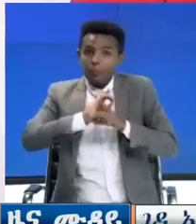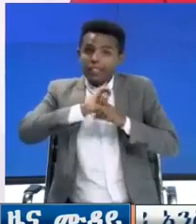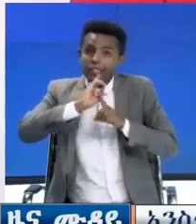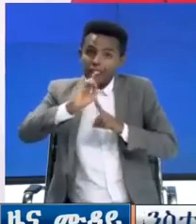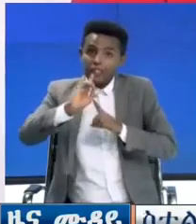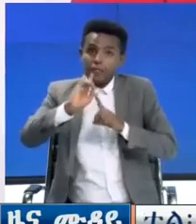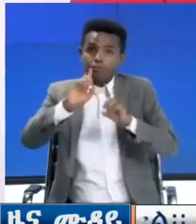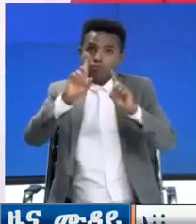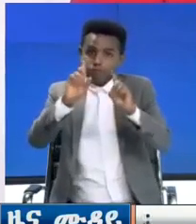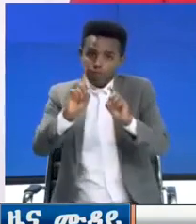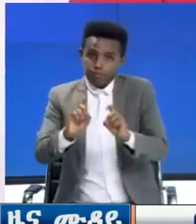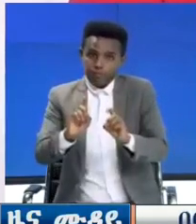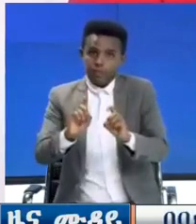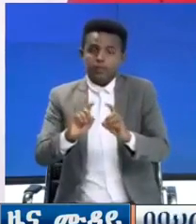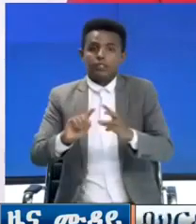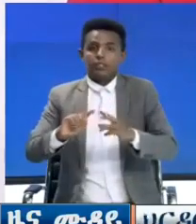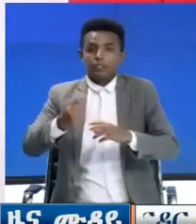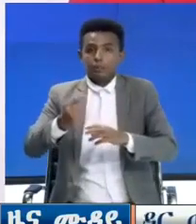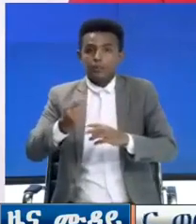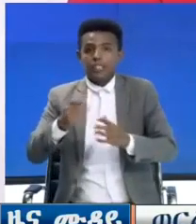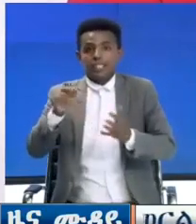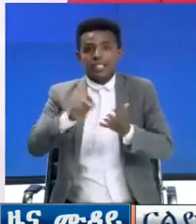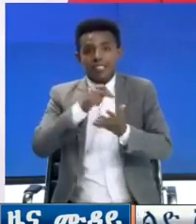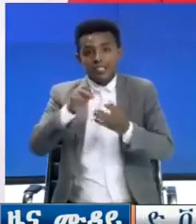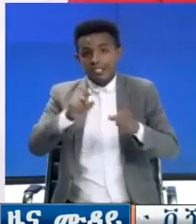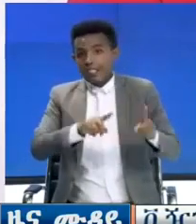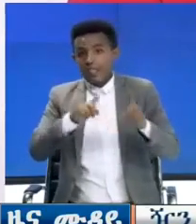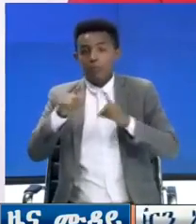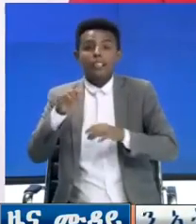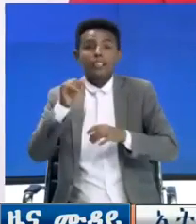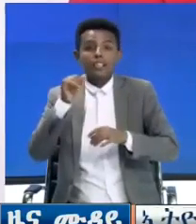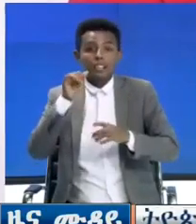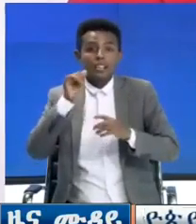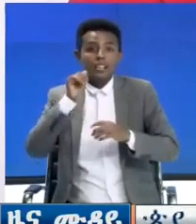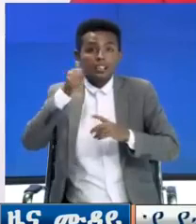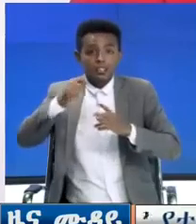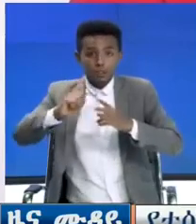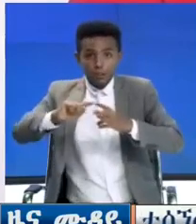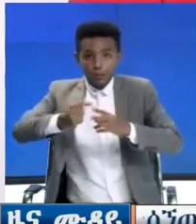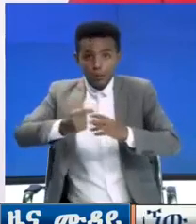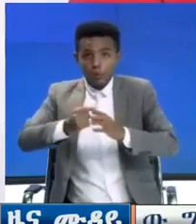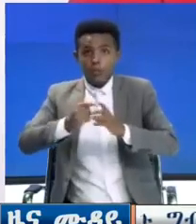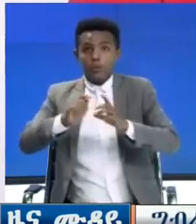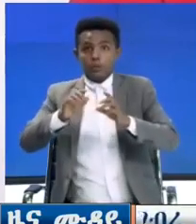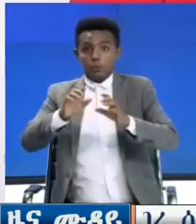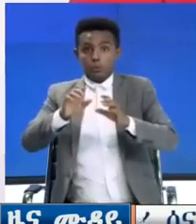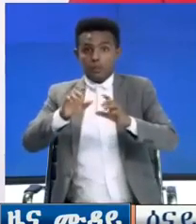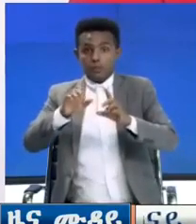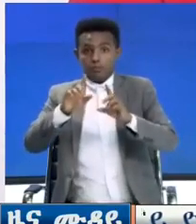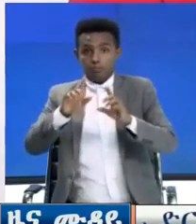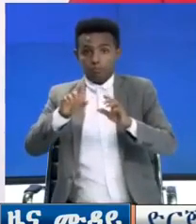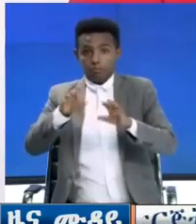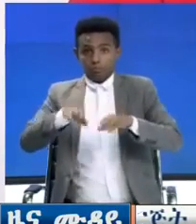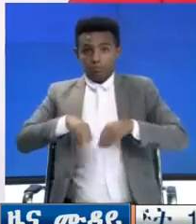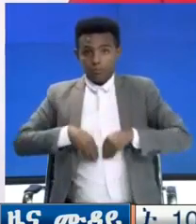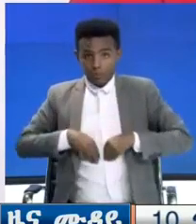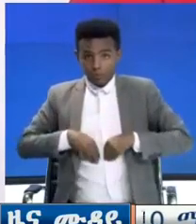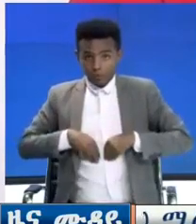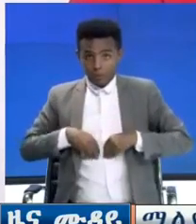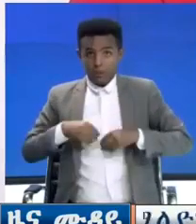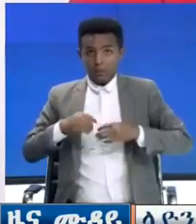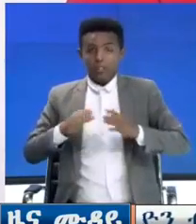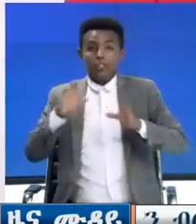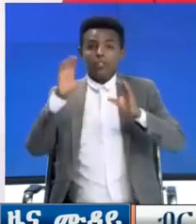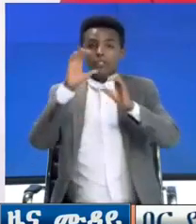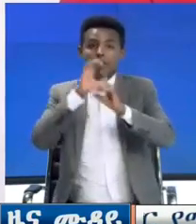ሳምፕል ቴስት ይገባል። የደሴ ደግሞ ከነገ ጀምሮ ወደ ቬሪፊኬሽን ስራ ይገባል። ቬሪፊኬሽኑ